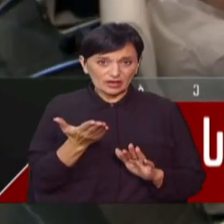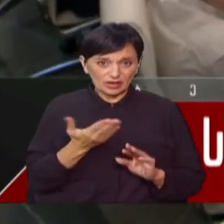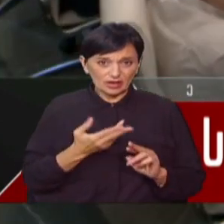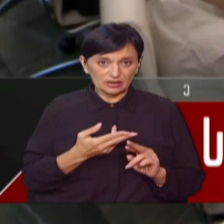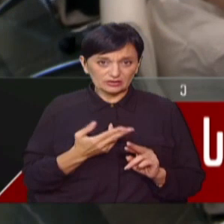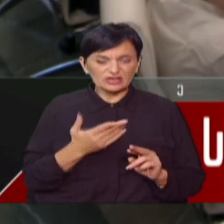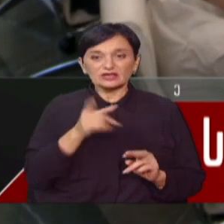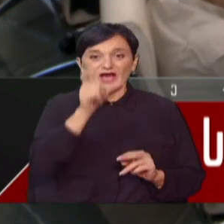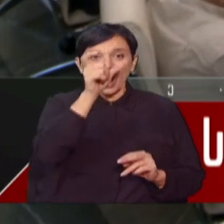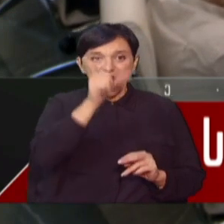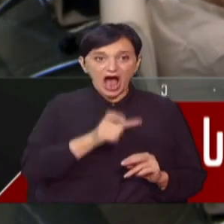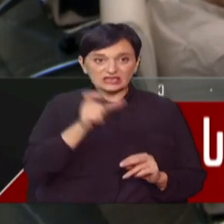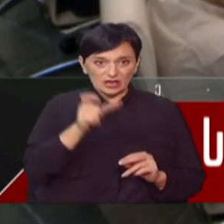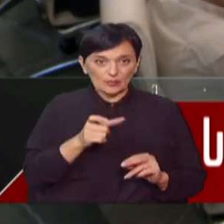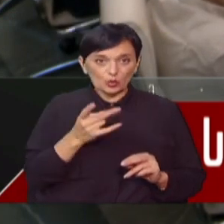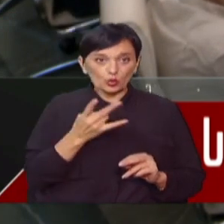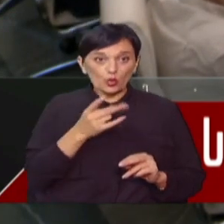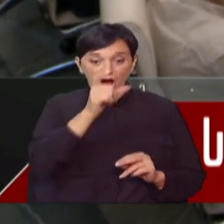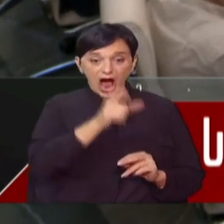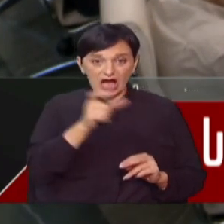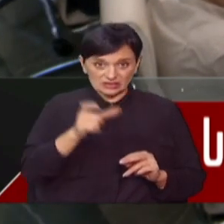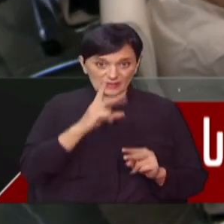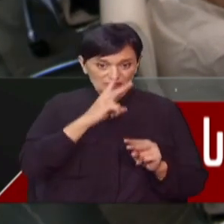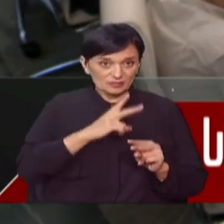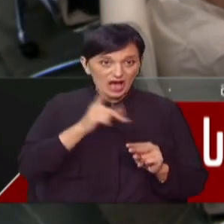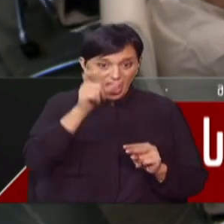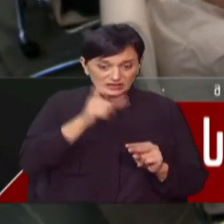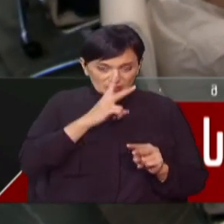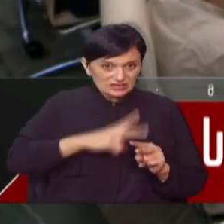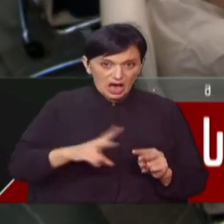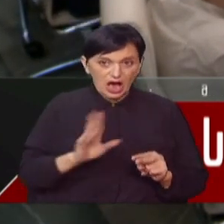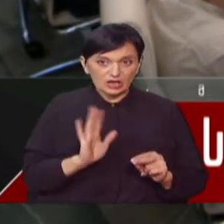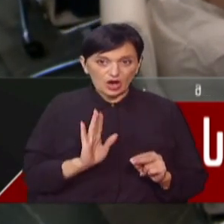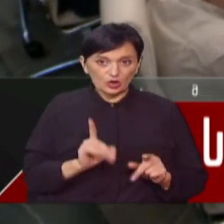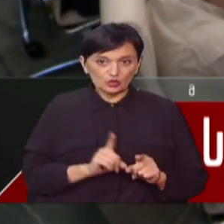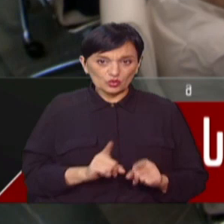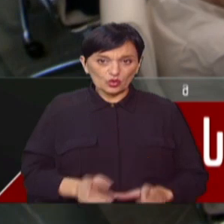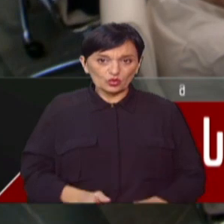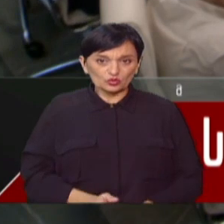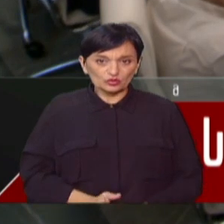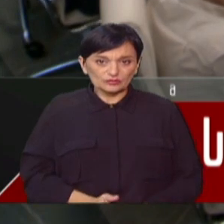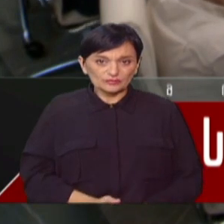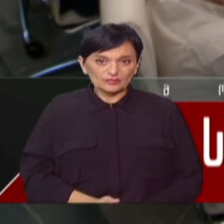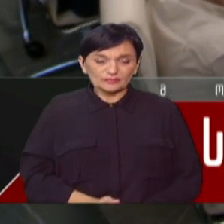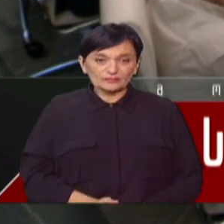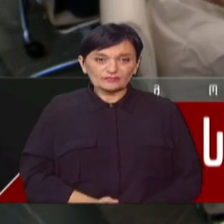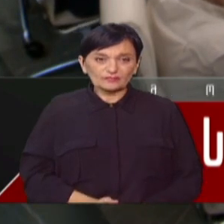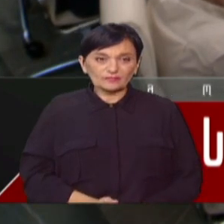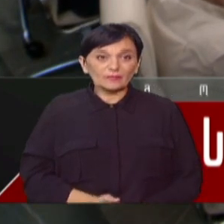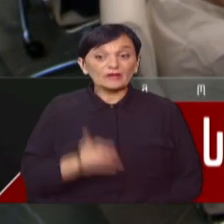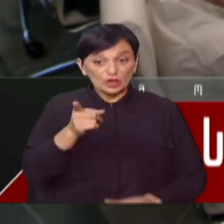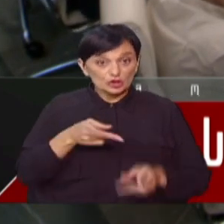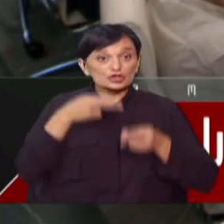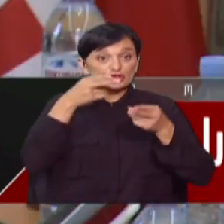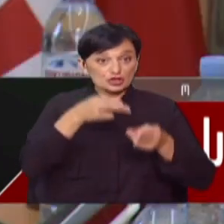აი ადამიანობა ხო არ უნდა დაკარგოთ. ხო არ უნდა დაკარგოთ ადამიანობა, რა. გინება და გაცივა თქვენი გასწრება. ჩასულიყავი